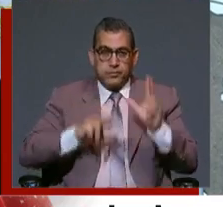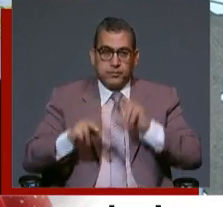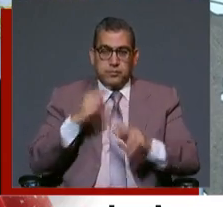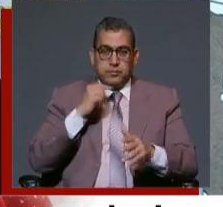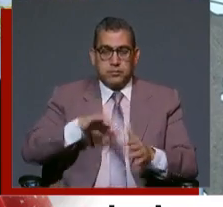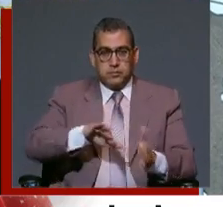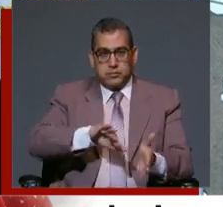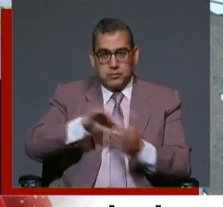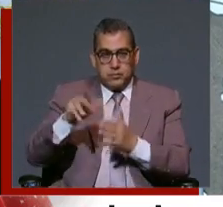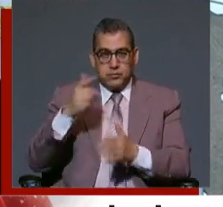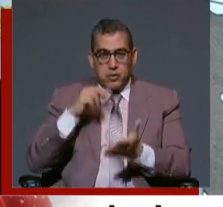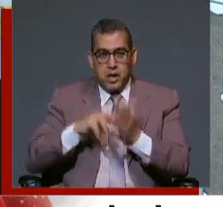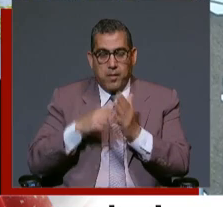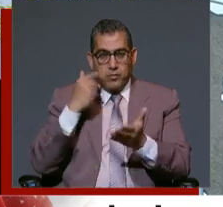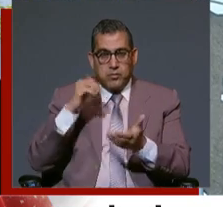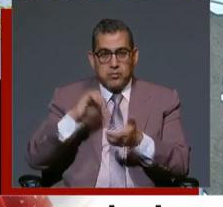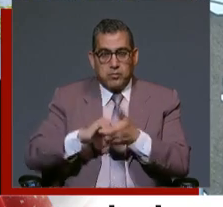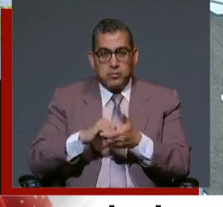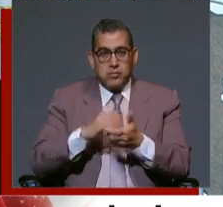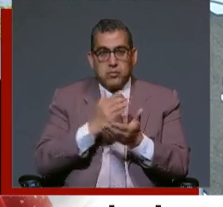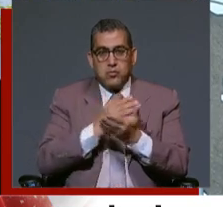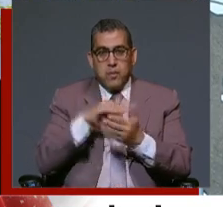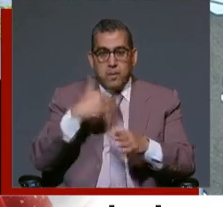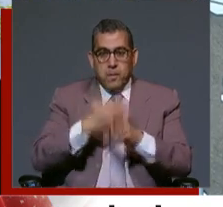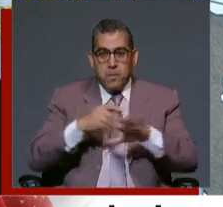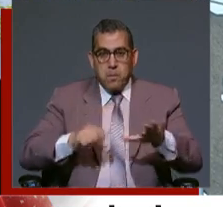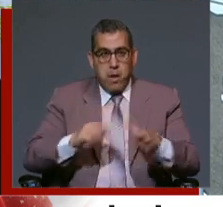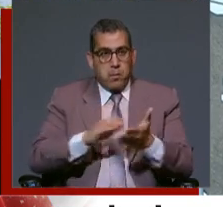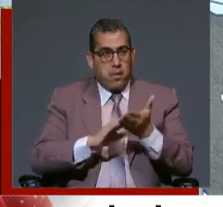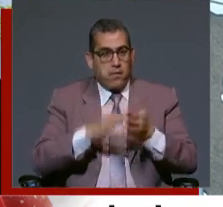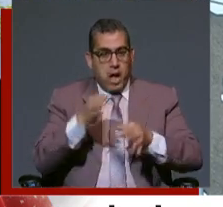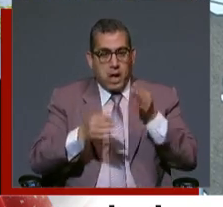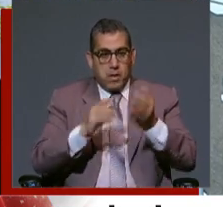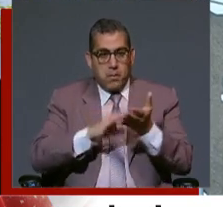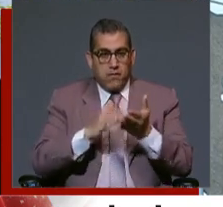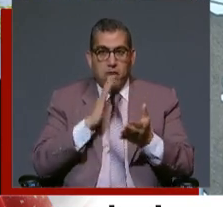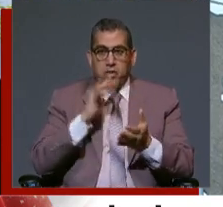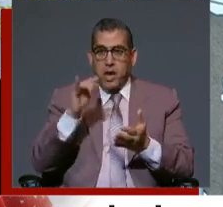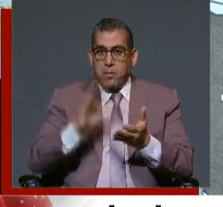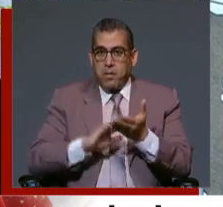وكذلك انعدام الأمن القضائي وقاعدة ضريبية غير ملائمة